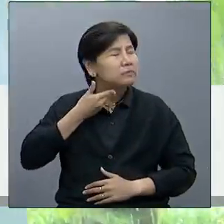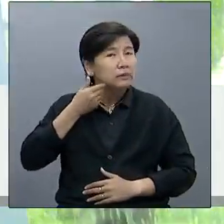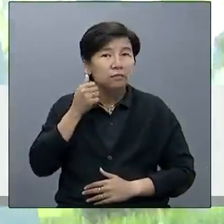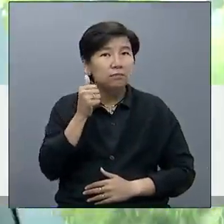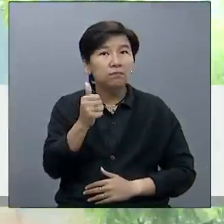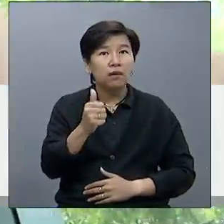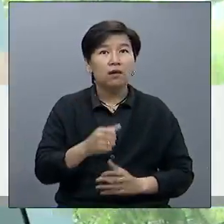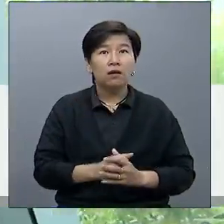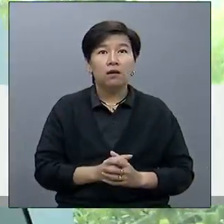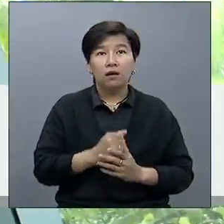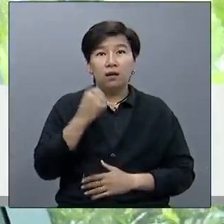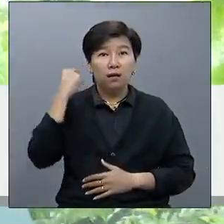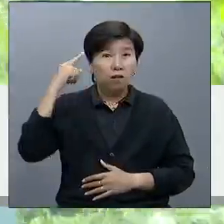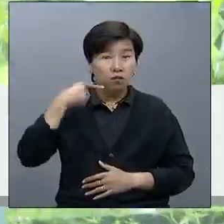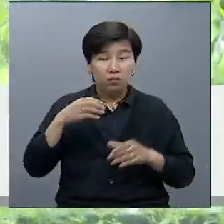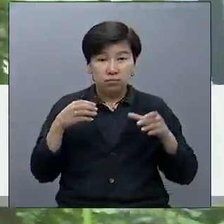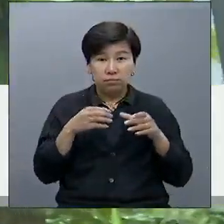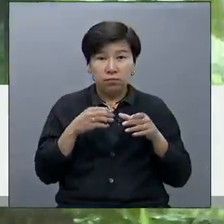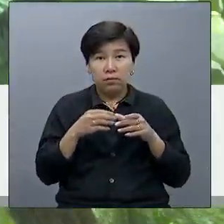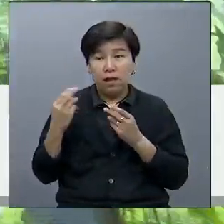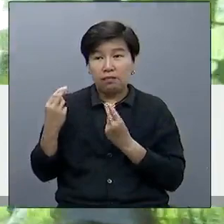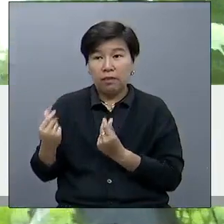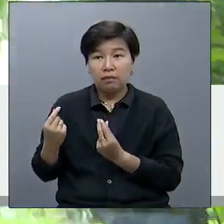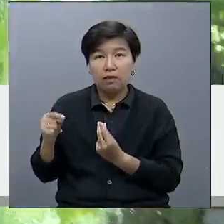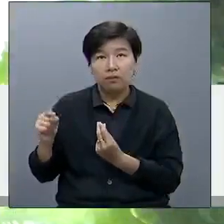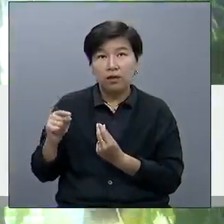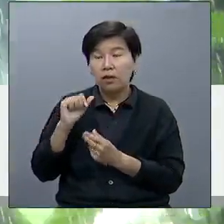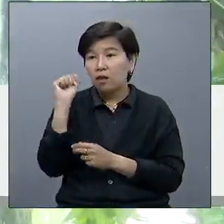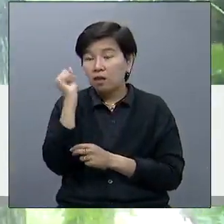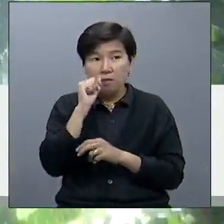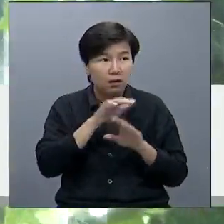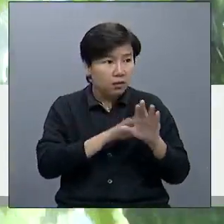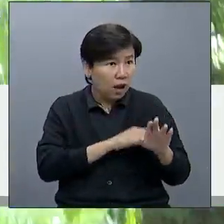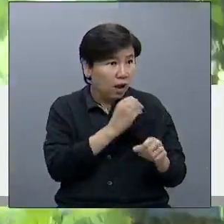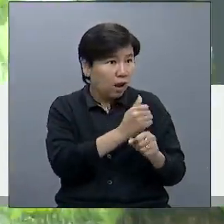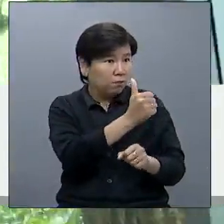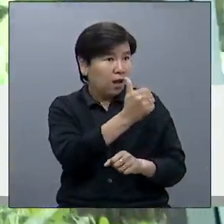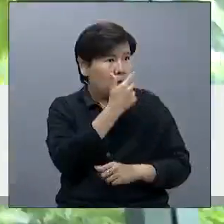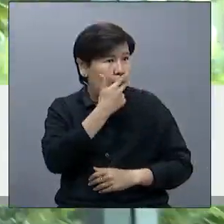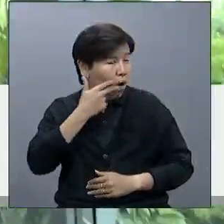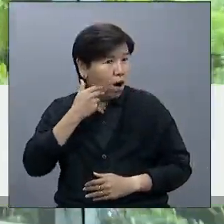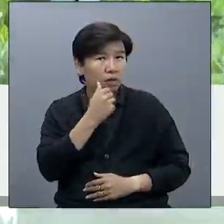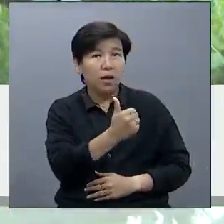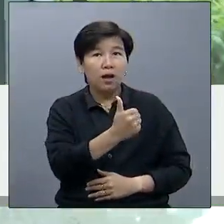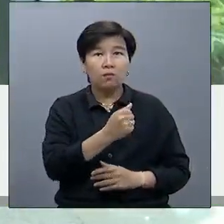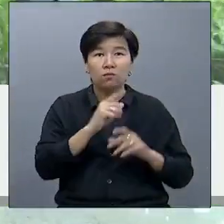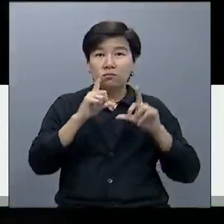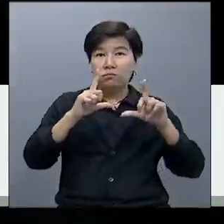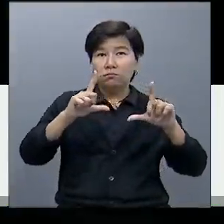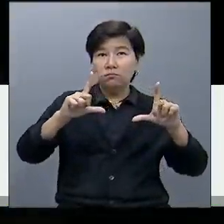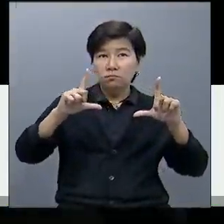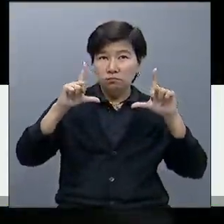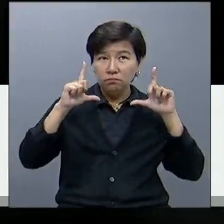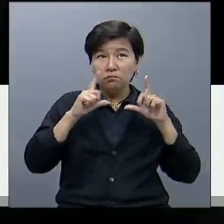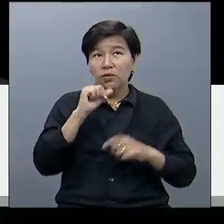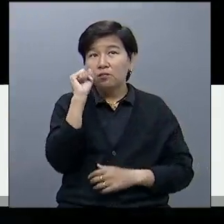งเกิร์ลกรุ๊ปที่เปิดตัวด้วยเพลงเต้นเนี่ยก็ร้องเพลงช้าเพราะได้นะคะและทุกคนมีจุดเด่นเรื่องโวคอลการ